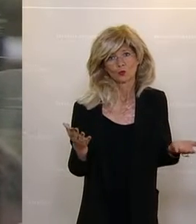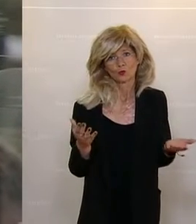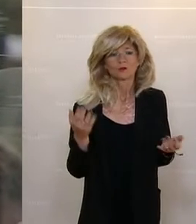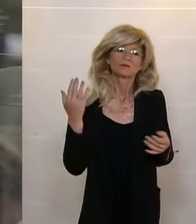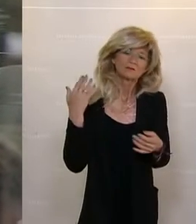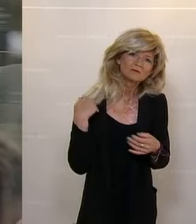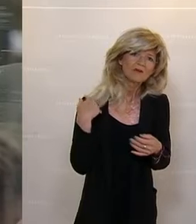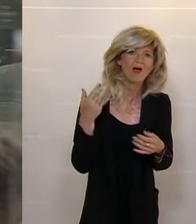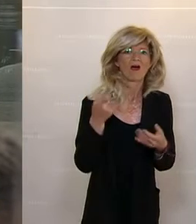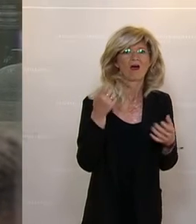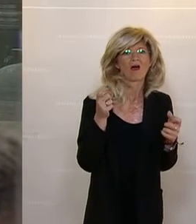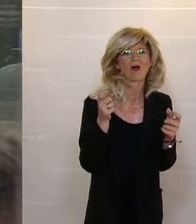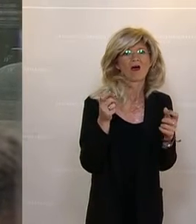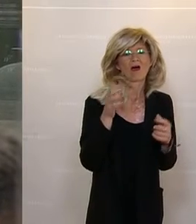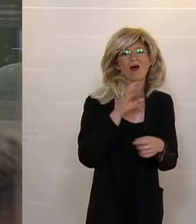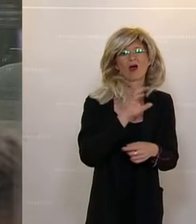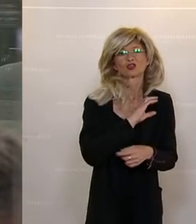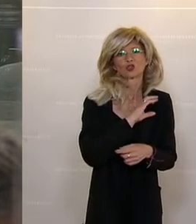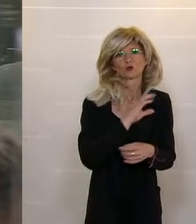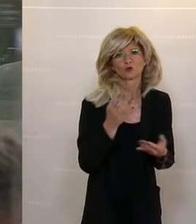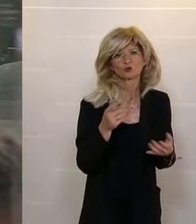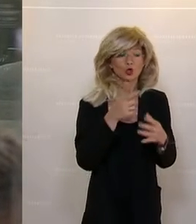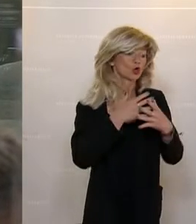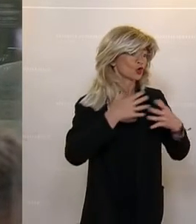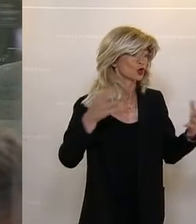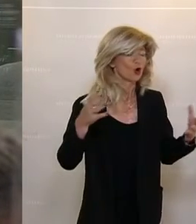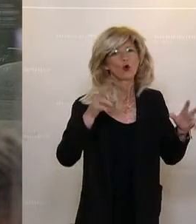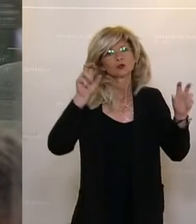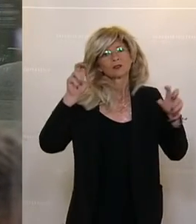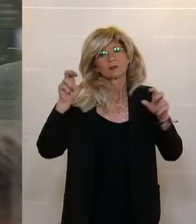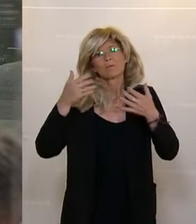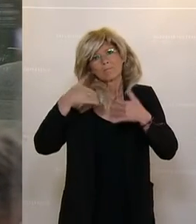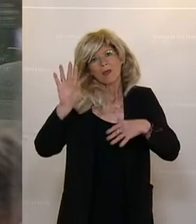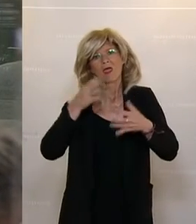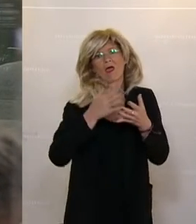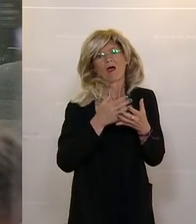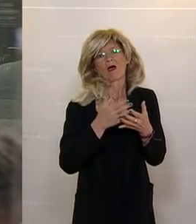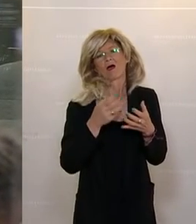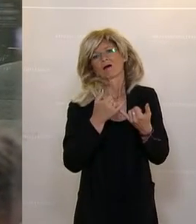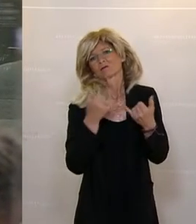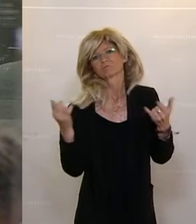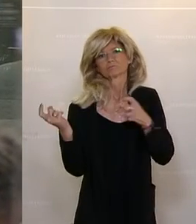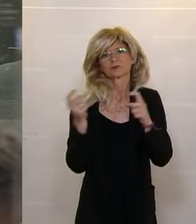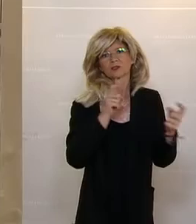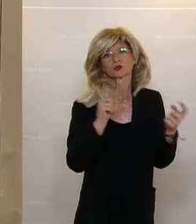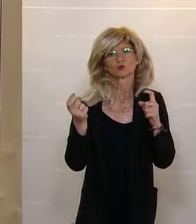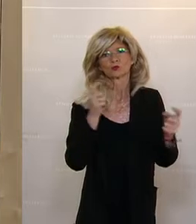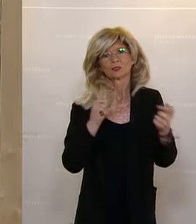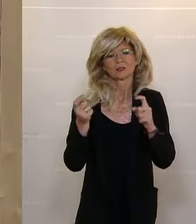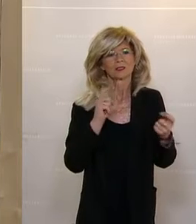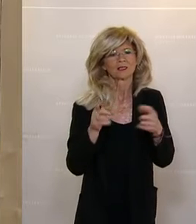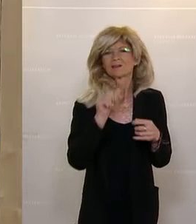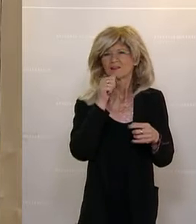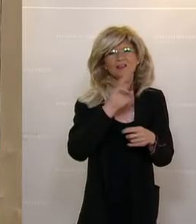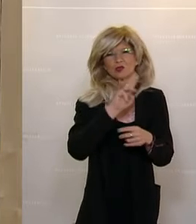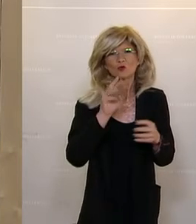hier diese große Thematik auch einmal breiter zu diskutieren und aus verschiedenen Perspektiven anzufliegen. Das ist